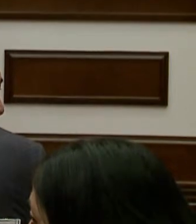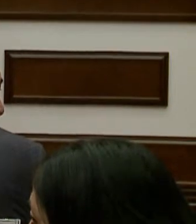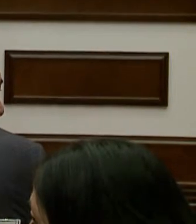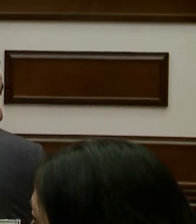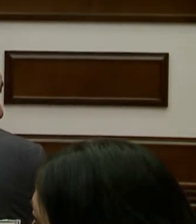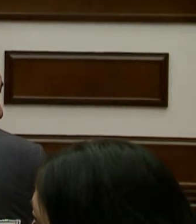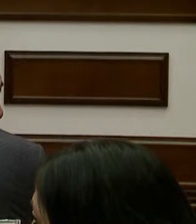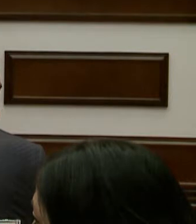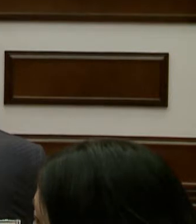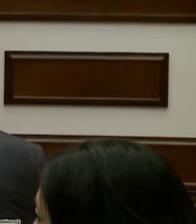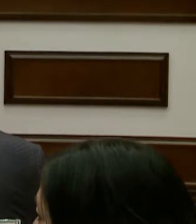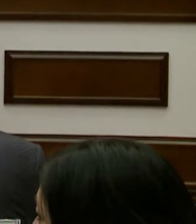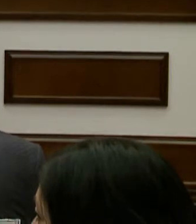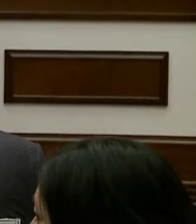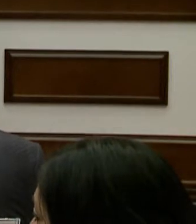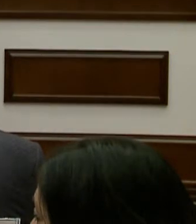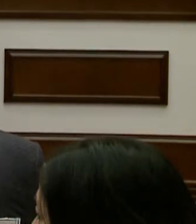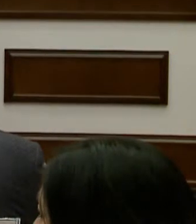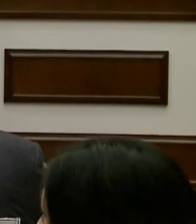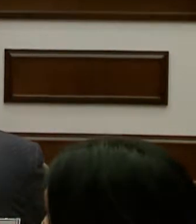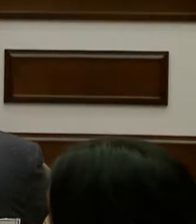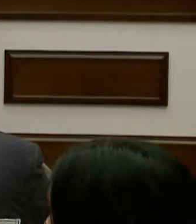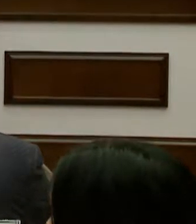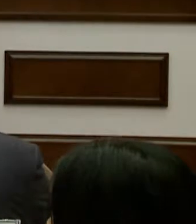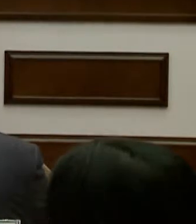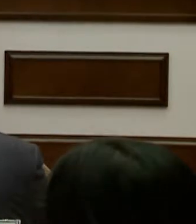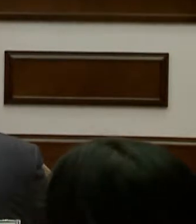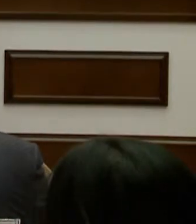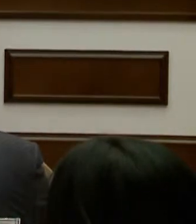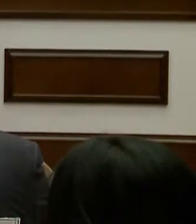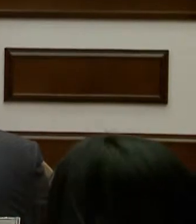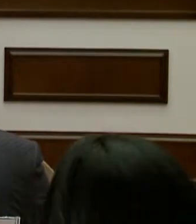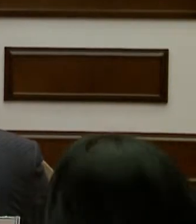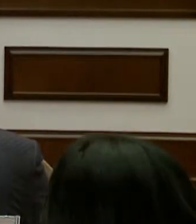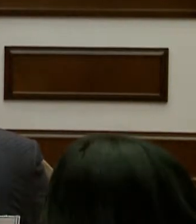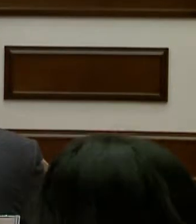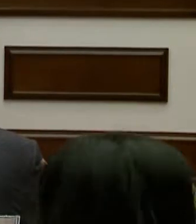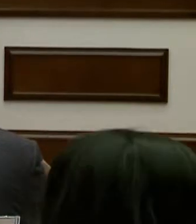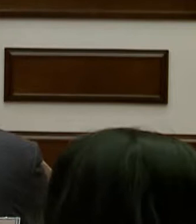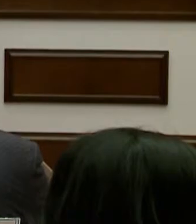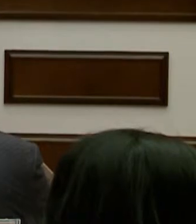Ön tarafta yer yok mu?